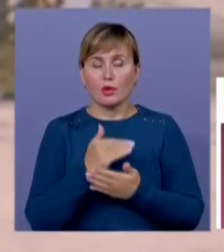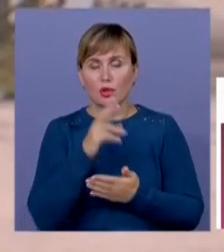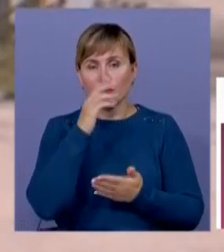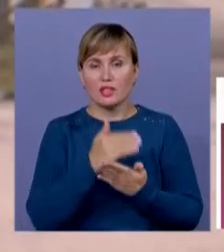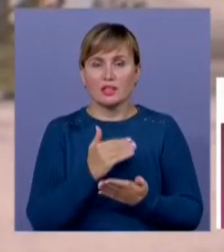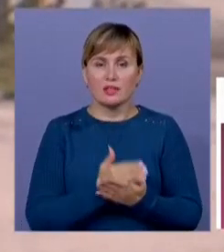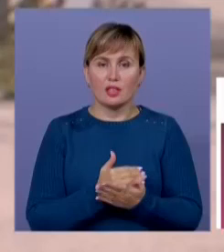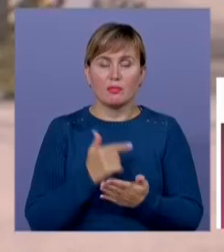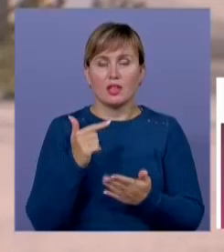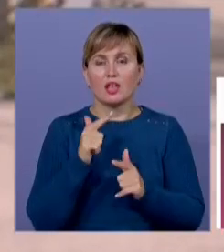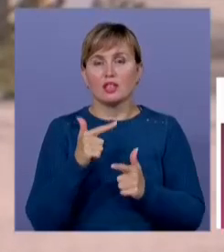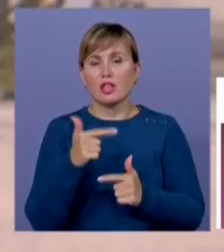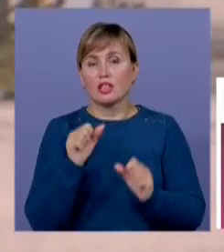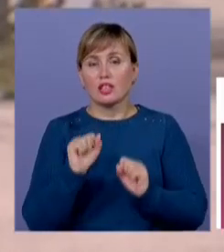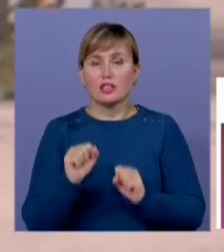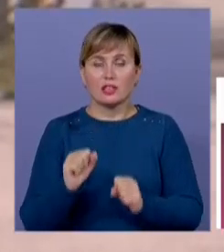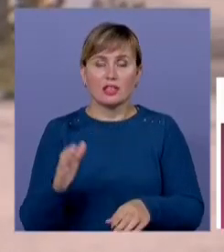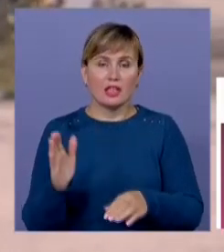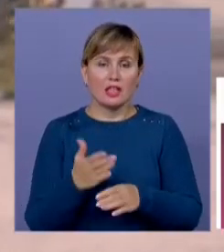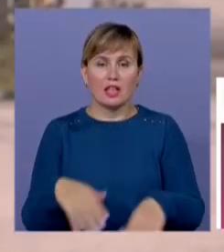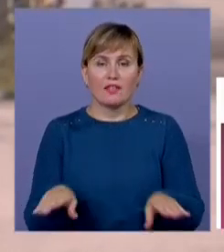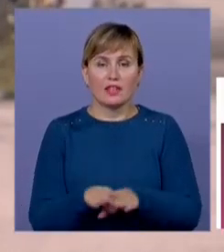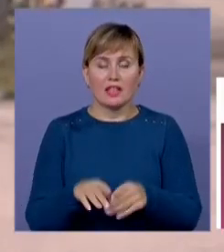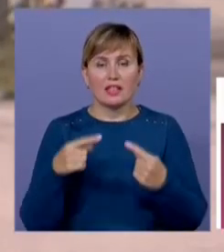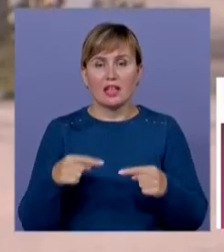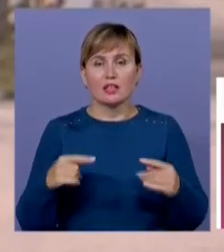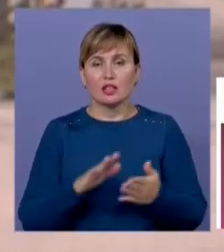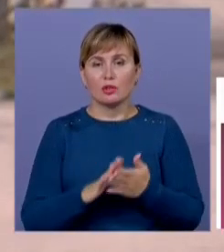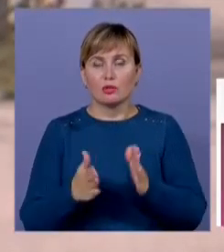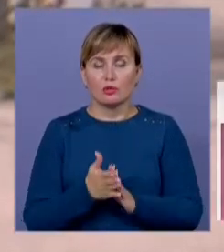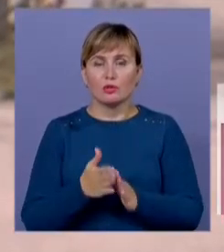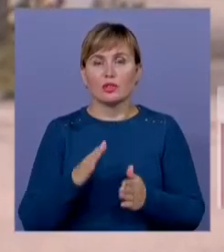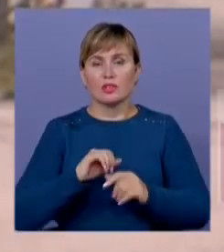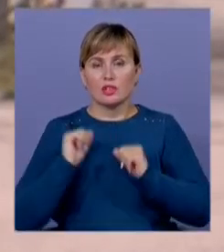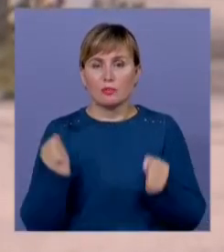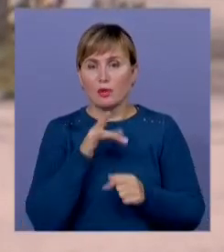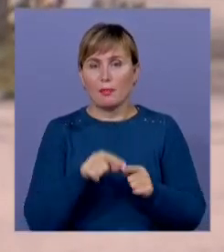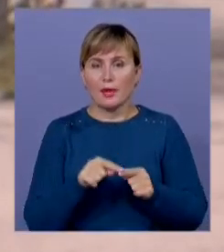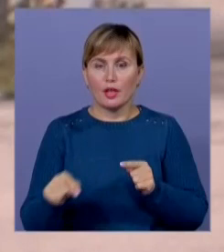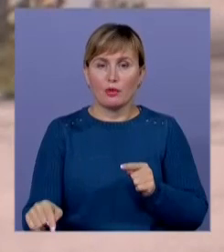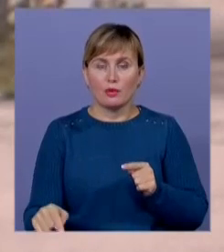системы гражданской защиты к ликвидации чрезвычайных ситуаций в условиях зимнего периода.